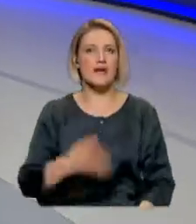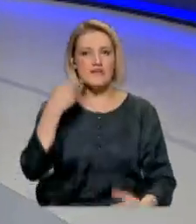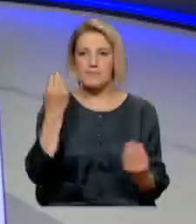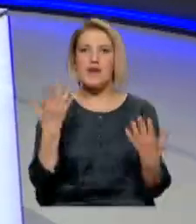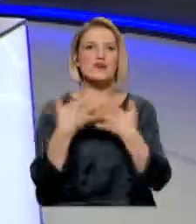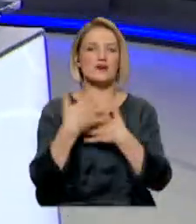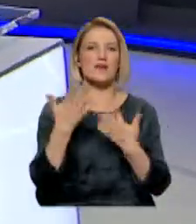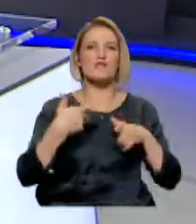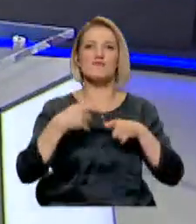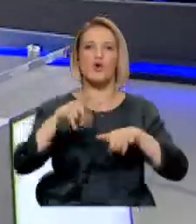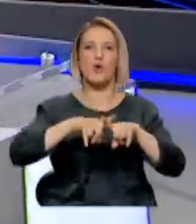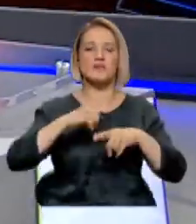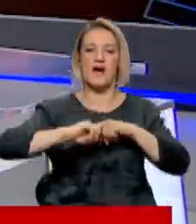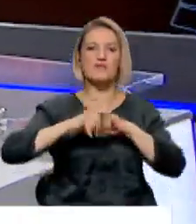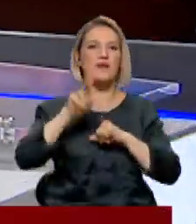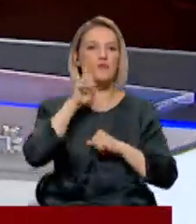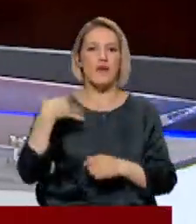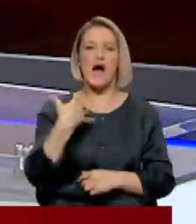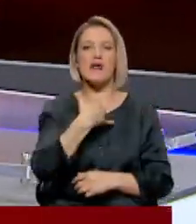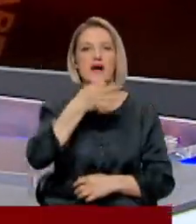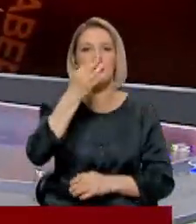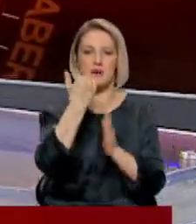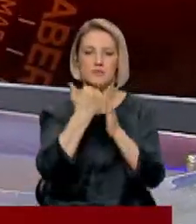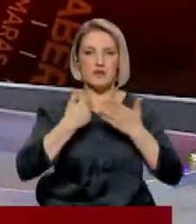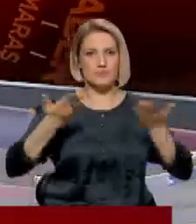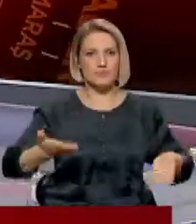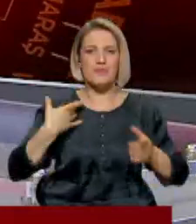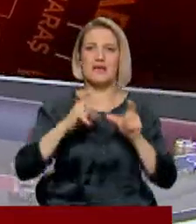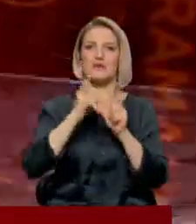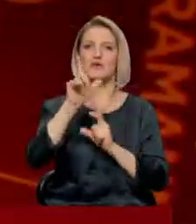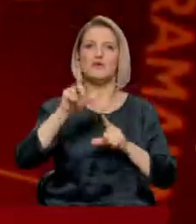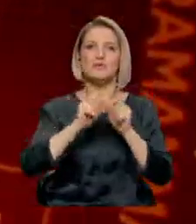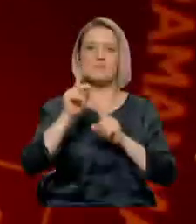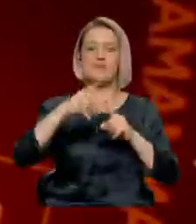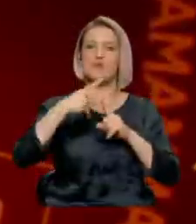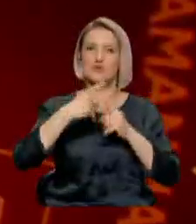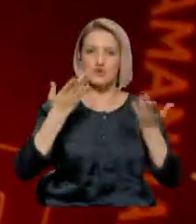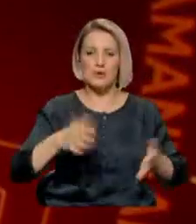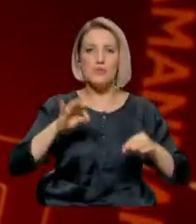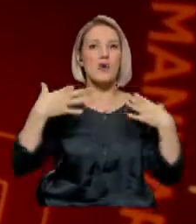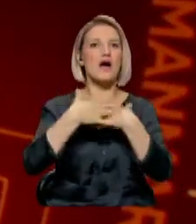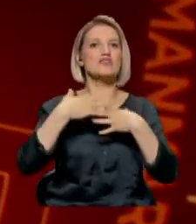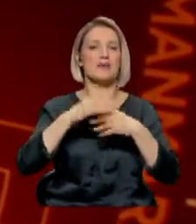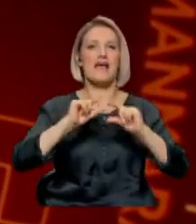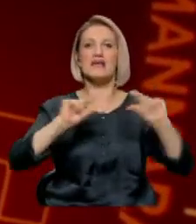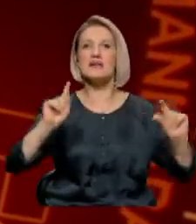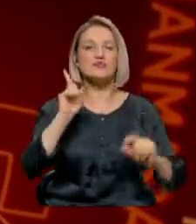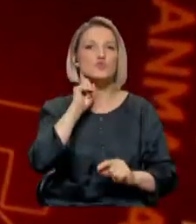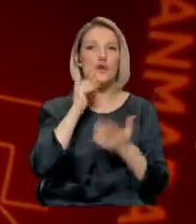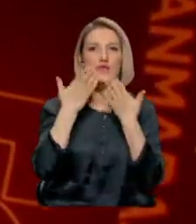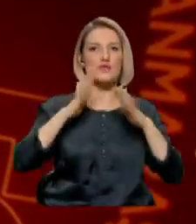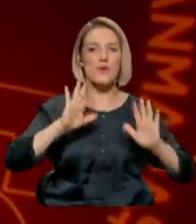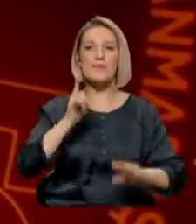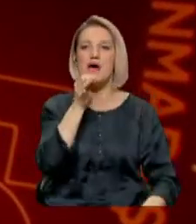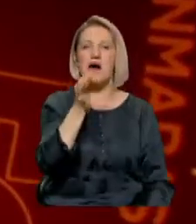Efendim iyi akşamlar. Fox hafta sonu ana haber bülteni ile karşınızdayız. Ben Gülbin Tosun. Bu akşam etiketimiz duyan yok. Bir